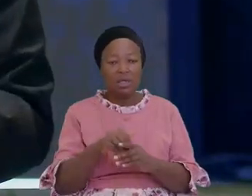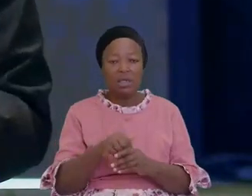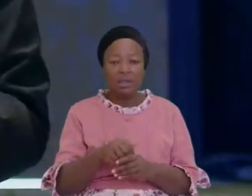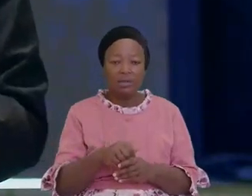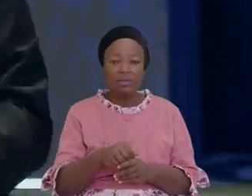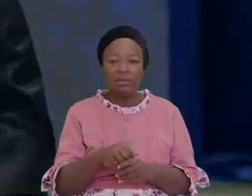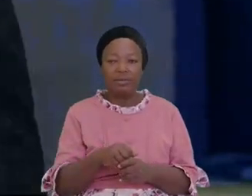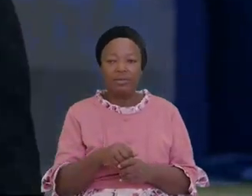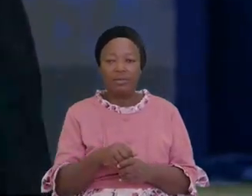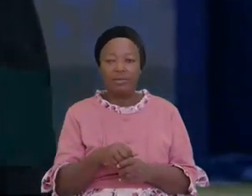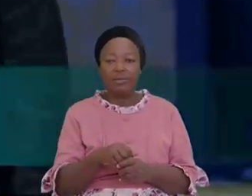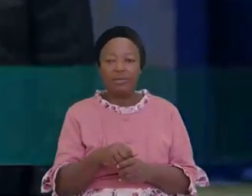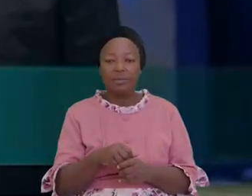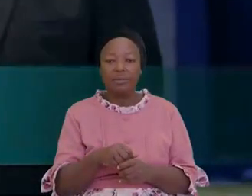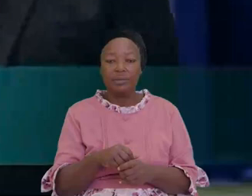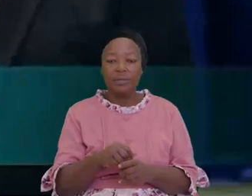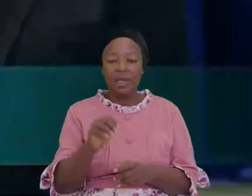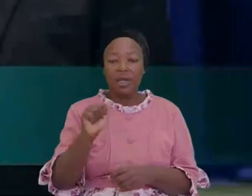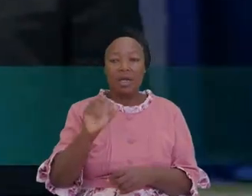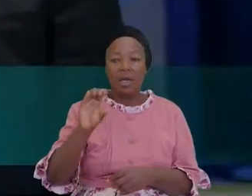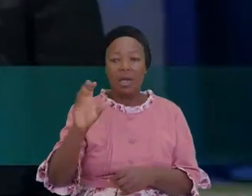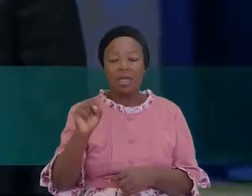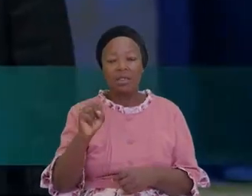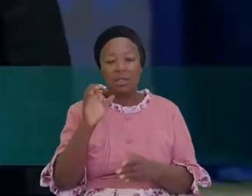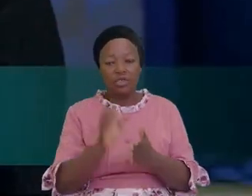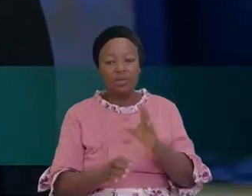Actes chapitre 2, verset 17.